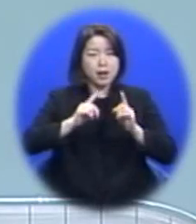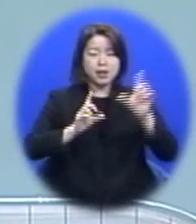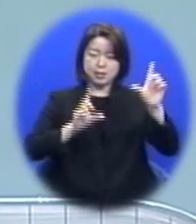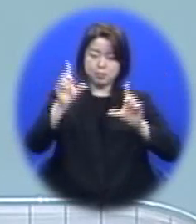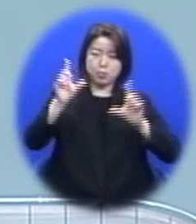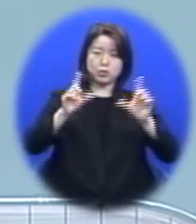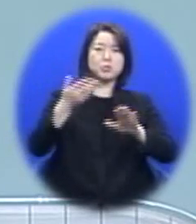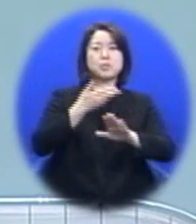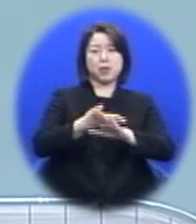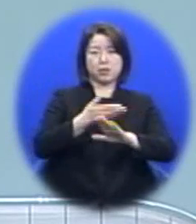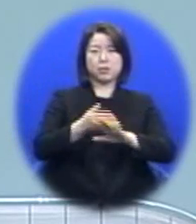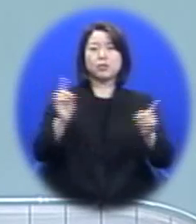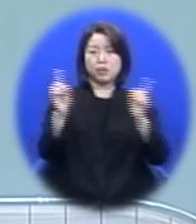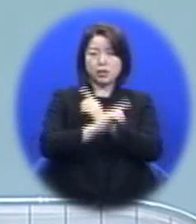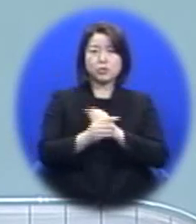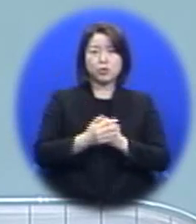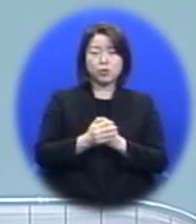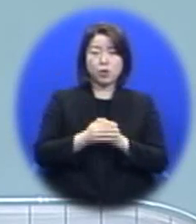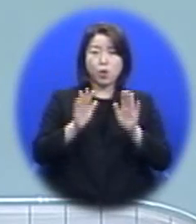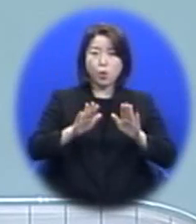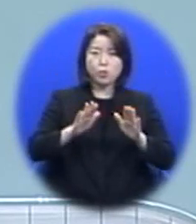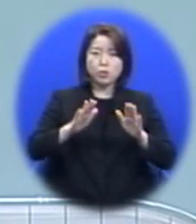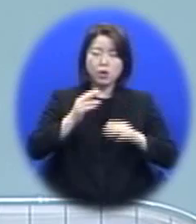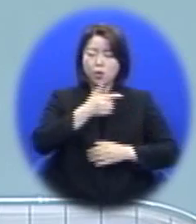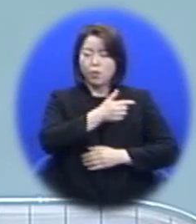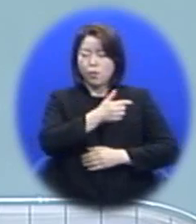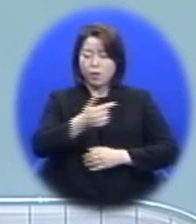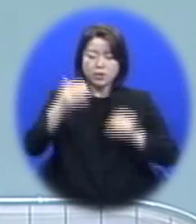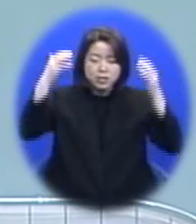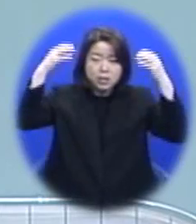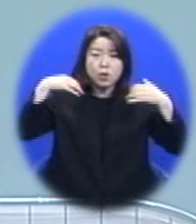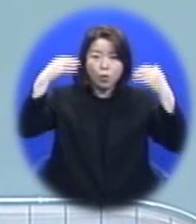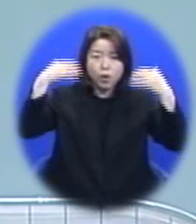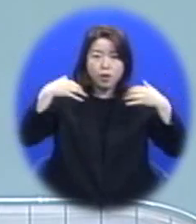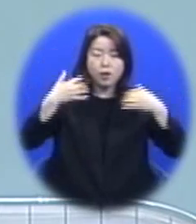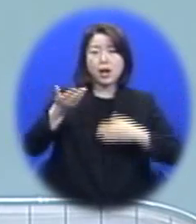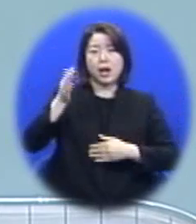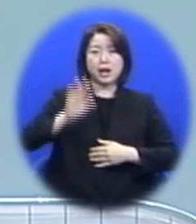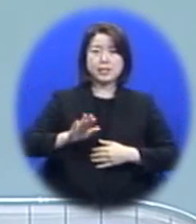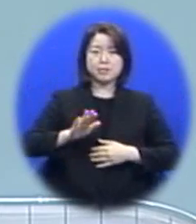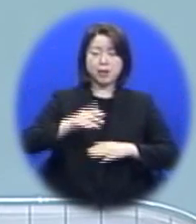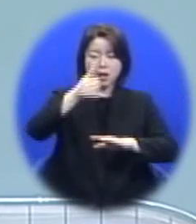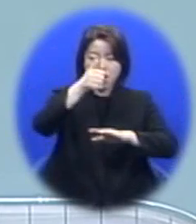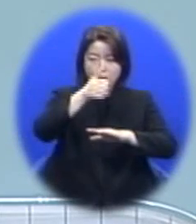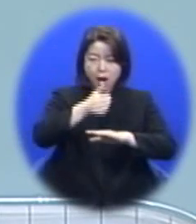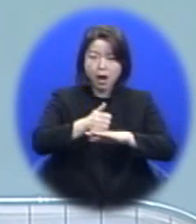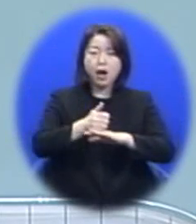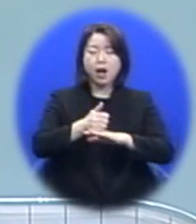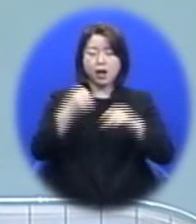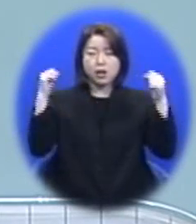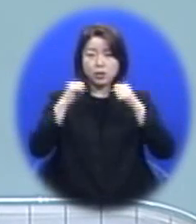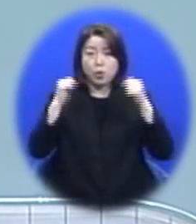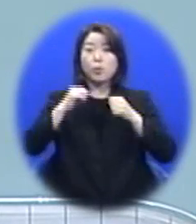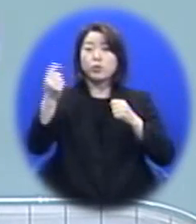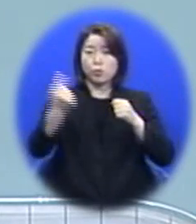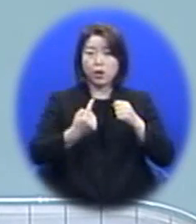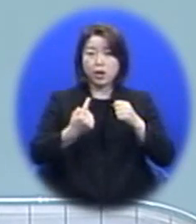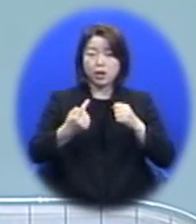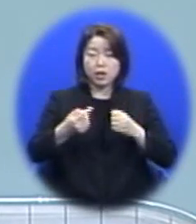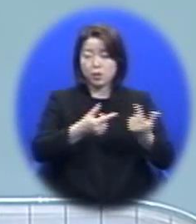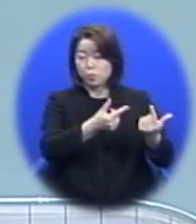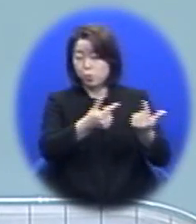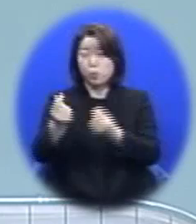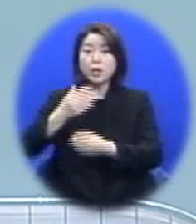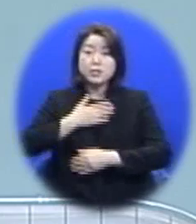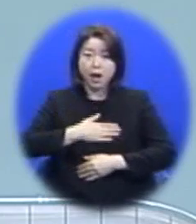달라집니다. 오늘 굉장히 무덥죠. 그러나 반드시 겨울이 옵니다. 그건 다